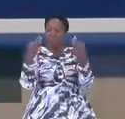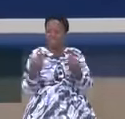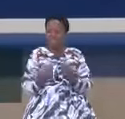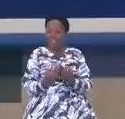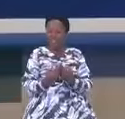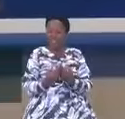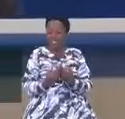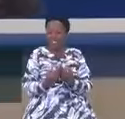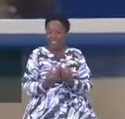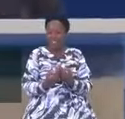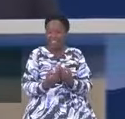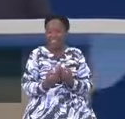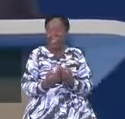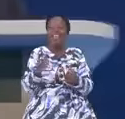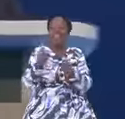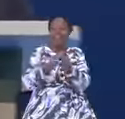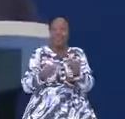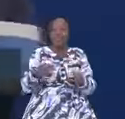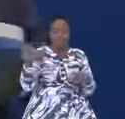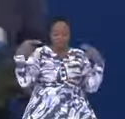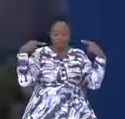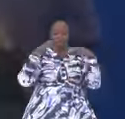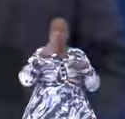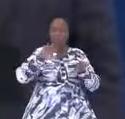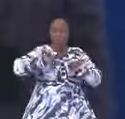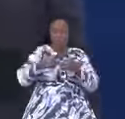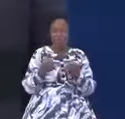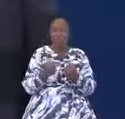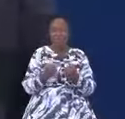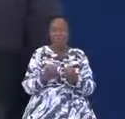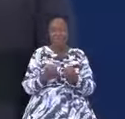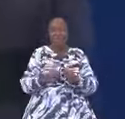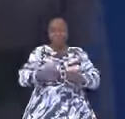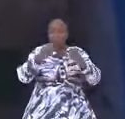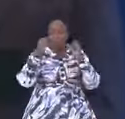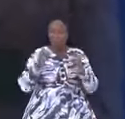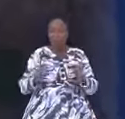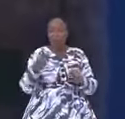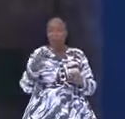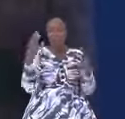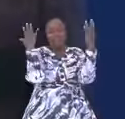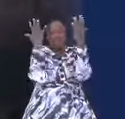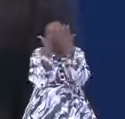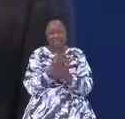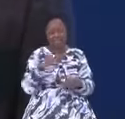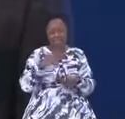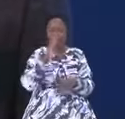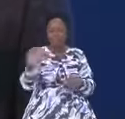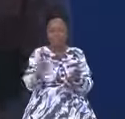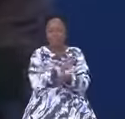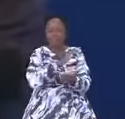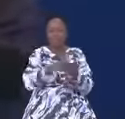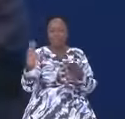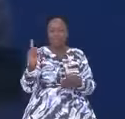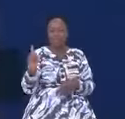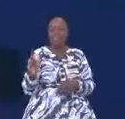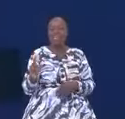brisé les puissances des ténèbres selon députés y aura